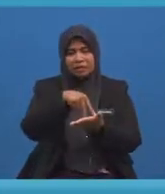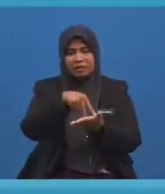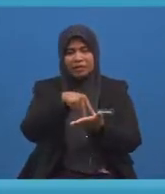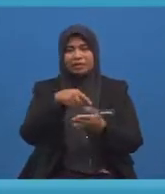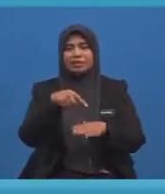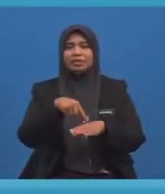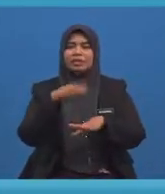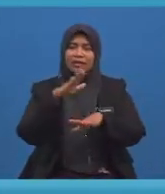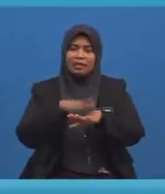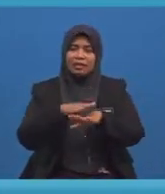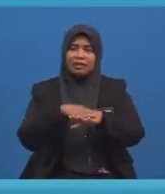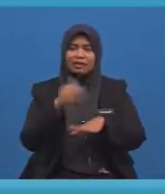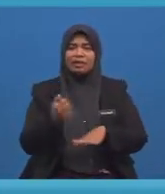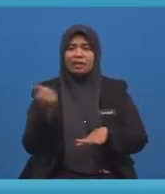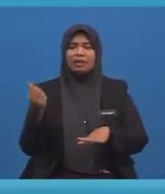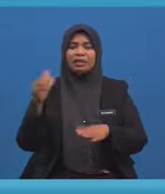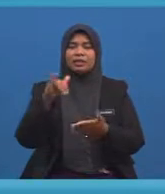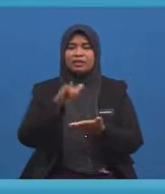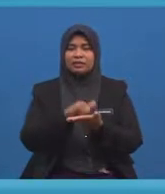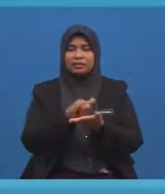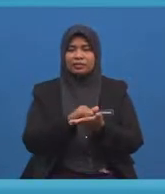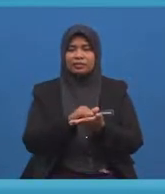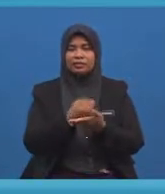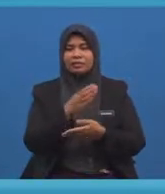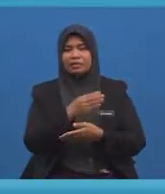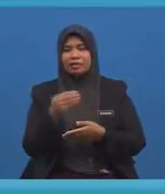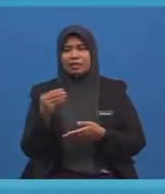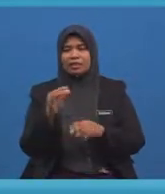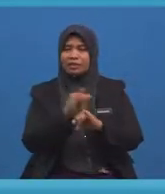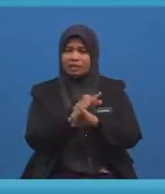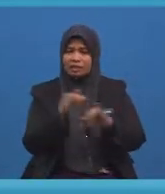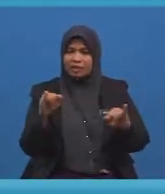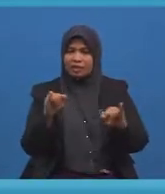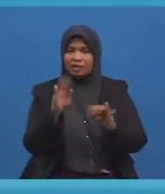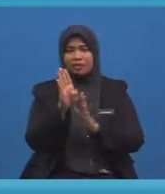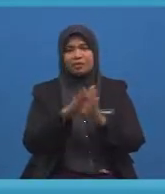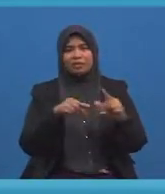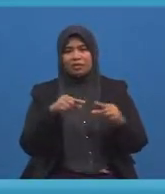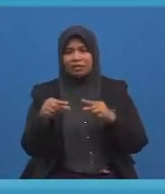atas alat penimbang digital itu dan jangan bergerak